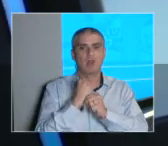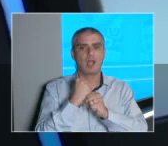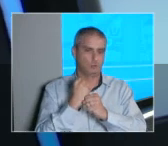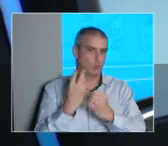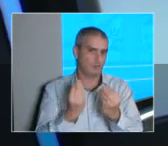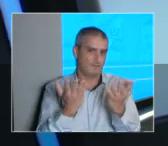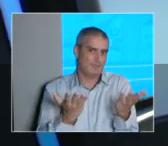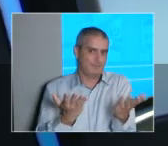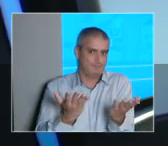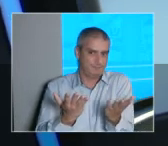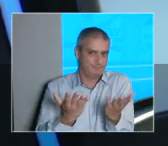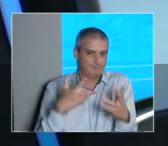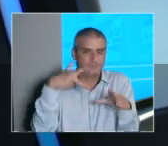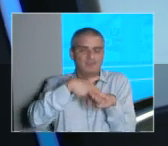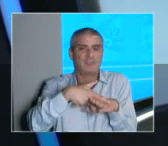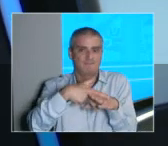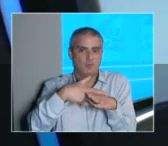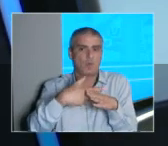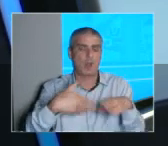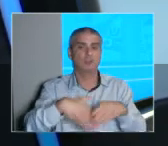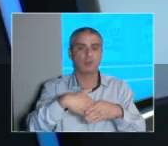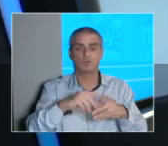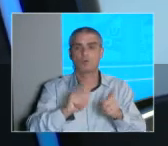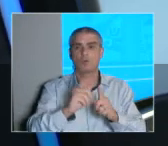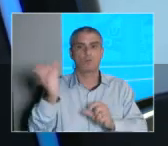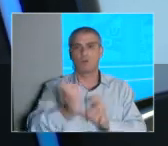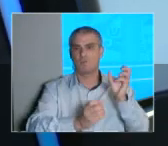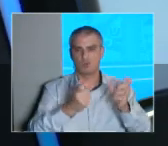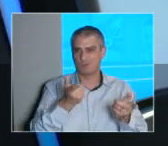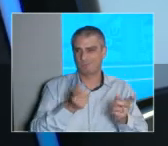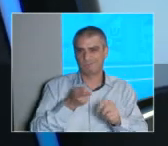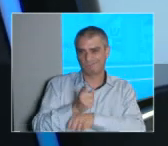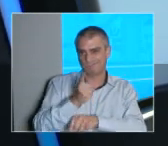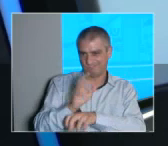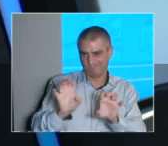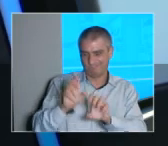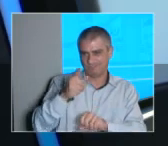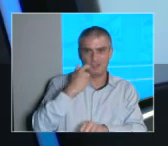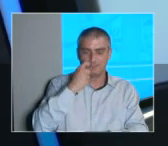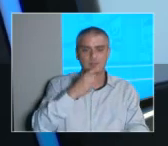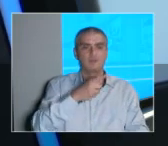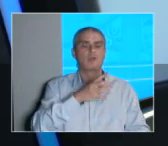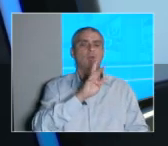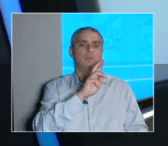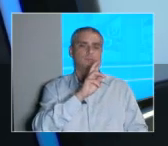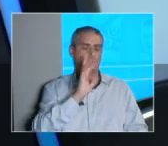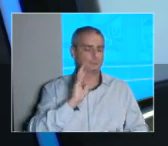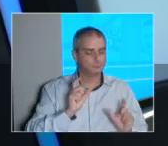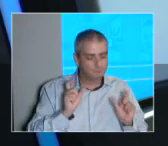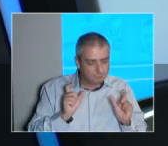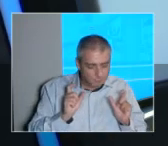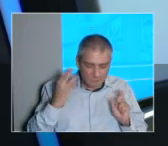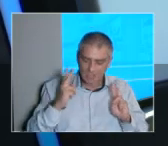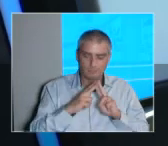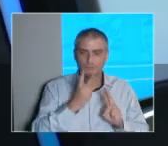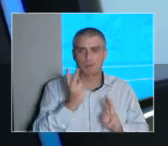פעולות שיפריעו לשלום הזה, כמו מינויים שמרגיזים את דרי והכל, מאיר רובינשטיין נלחם פה, שכב על הגדר, הייתה בין